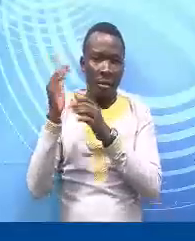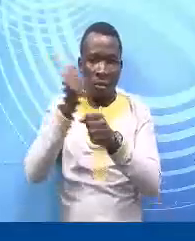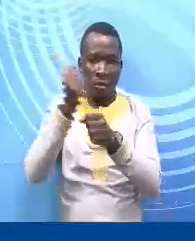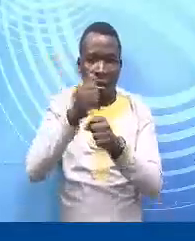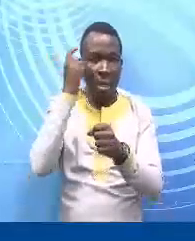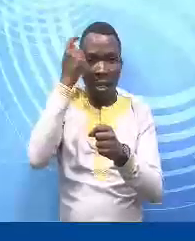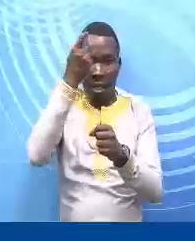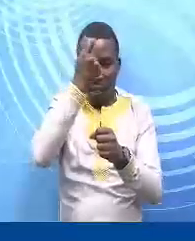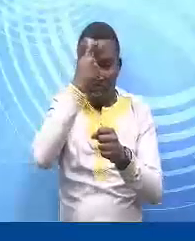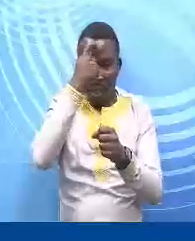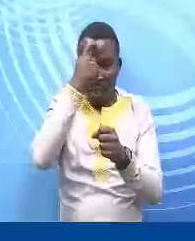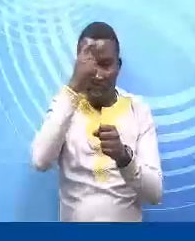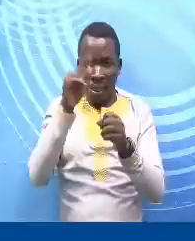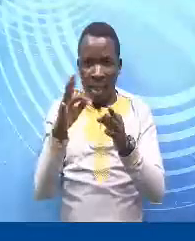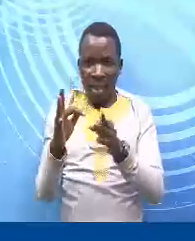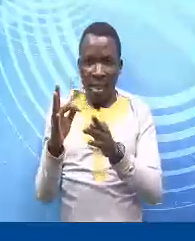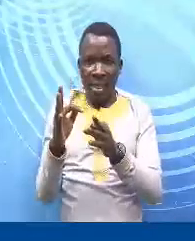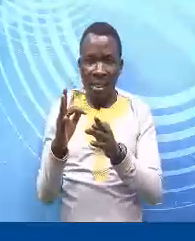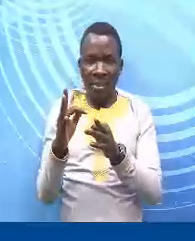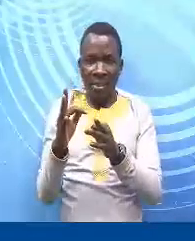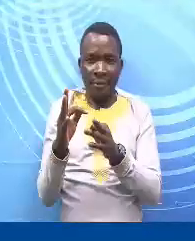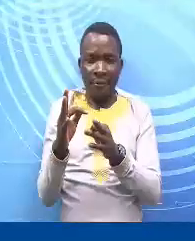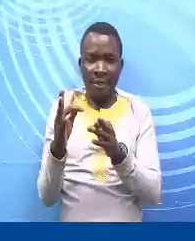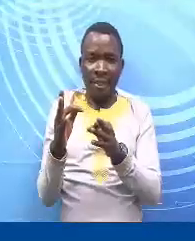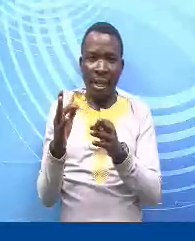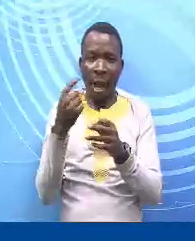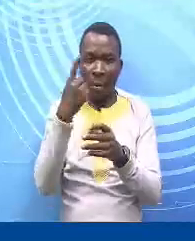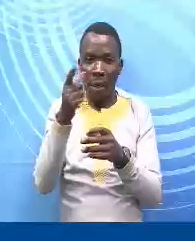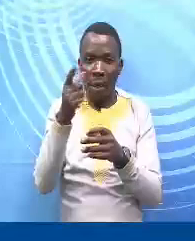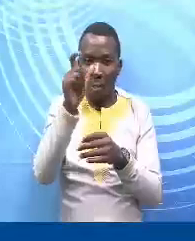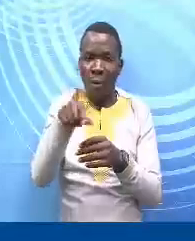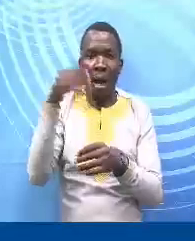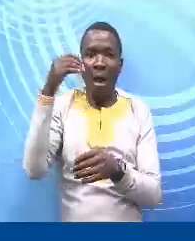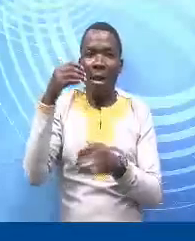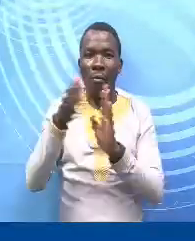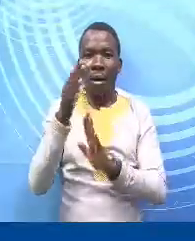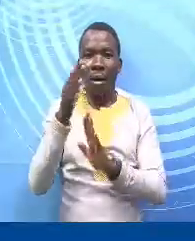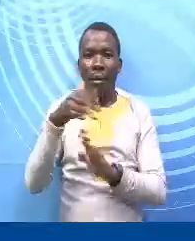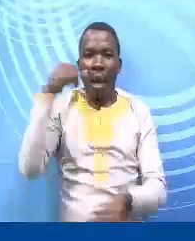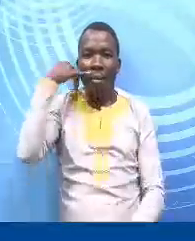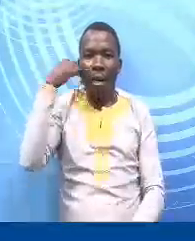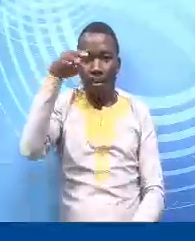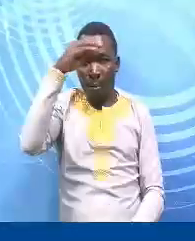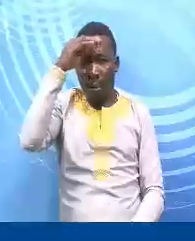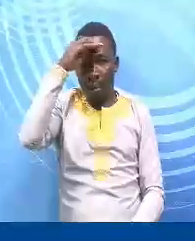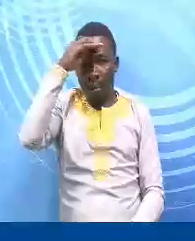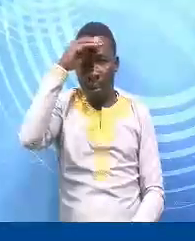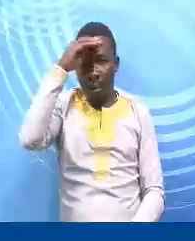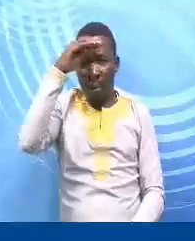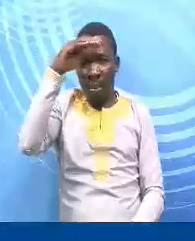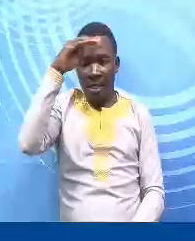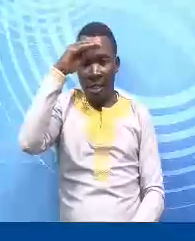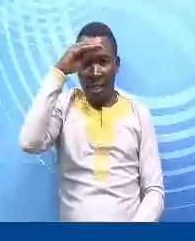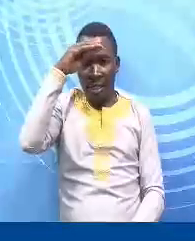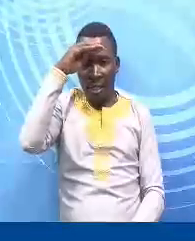leta kuko niyo agenda ikaze n'umuntu yaca guhata n'umuntu atayihamagaje polisi bahamagaye polisi kenshi aho